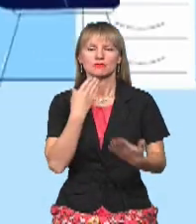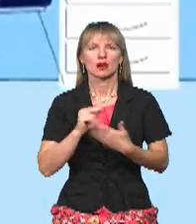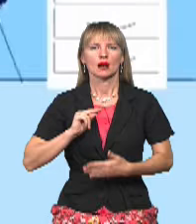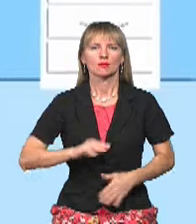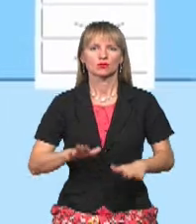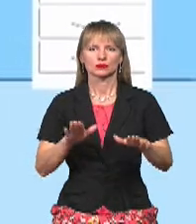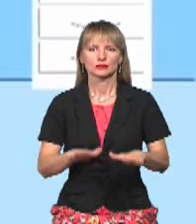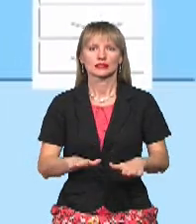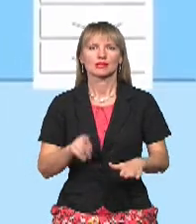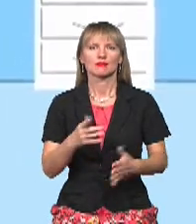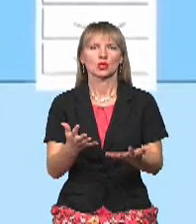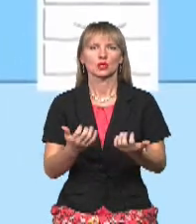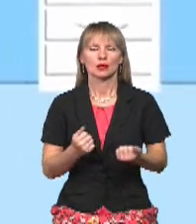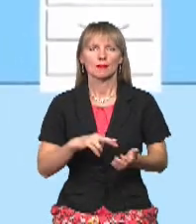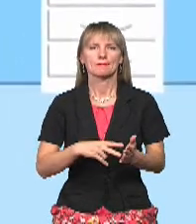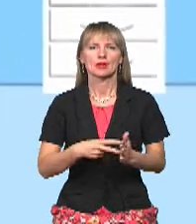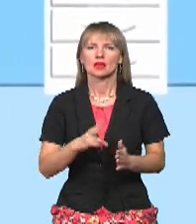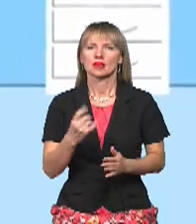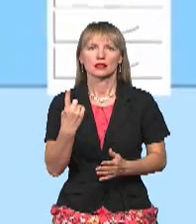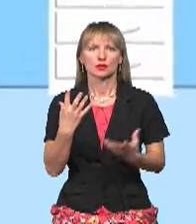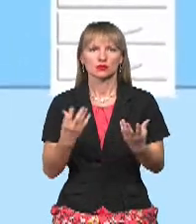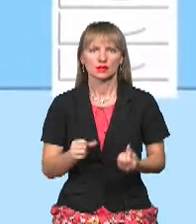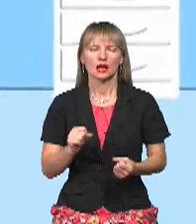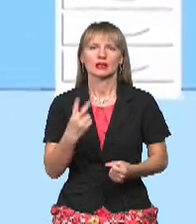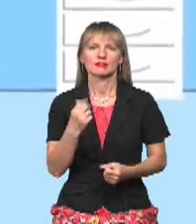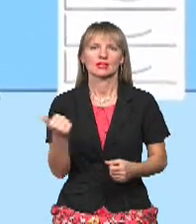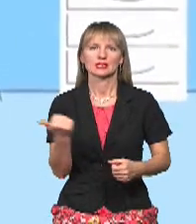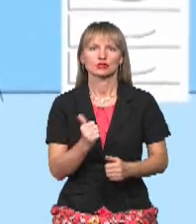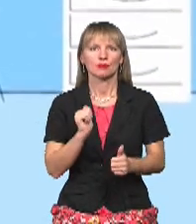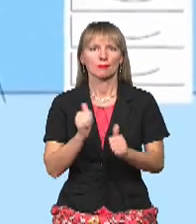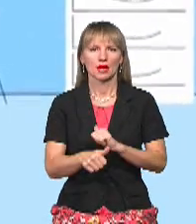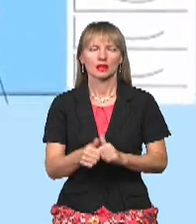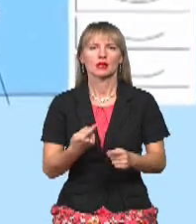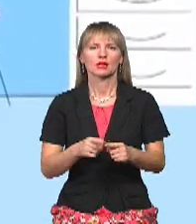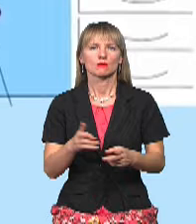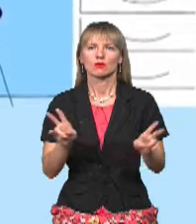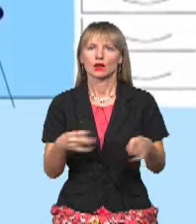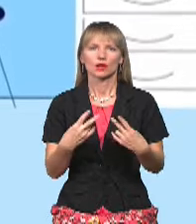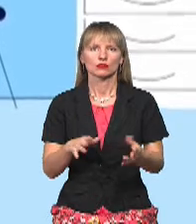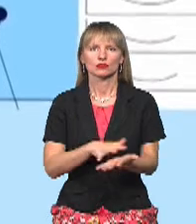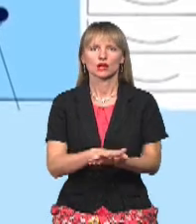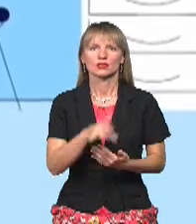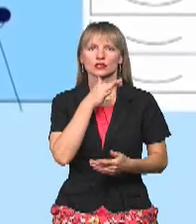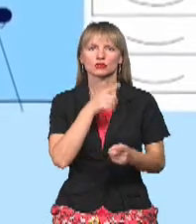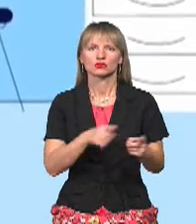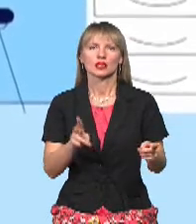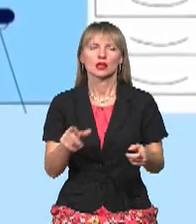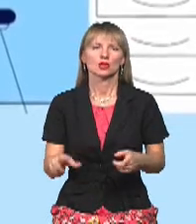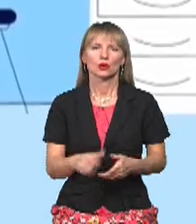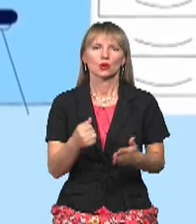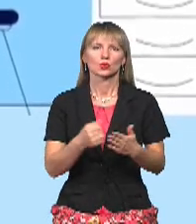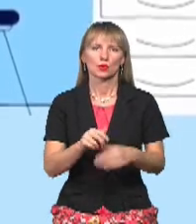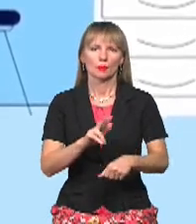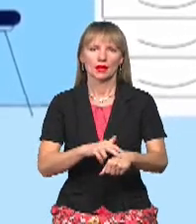місце. Він отримуватиме план не на день, а на 2 тижні вперед. І для цього йому не доведеться витрачати час на дорогу до